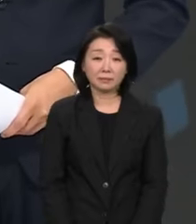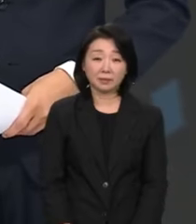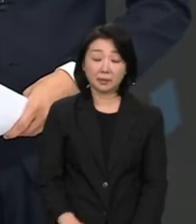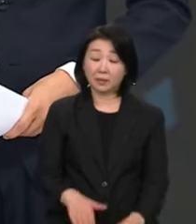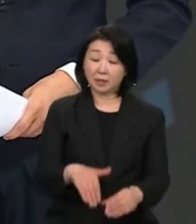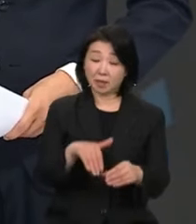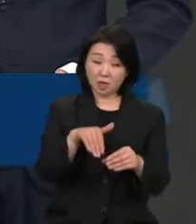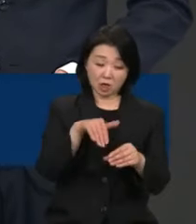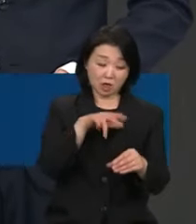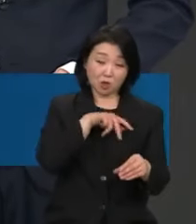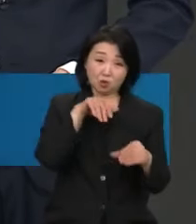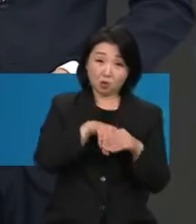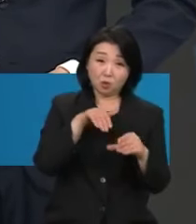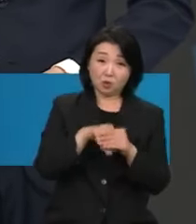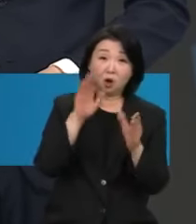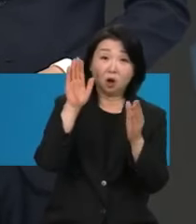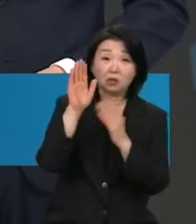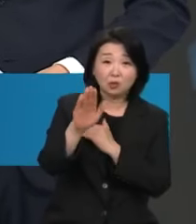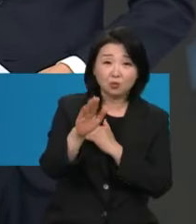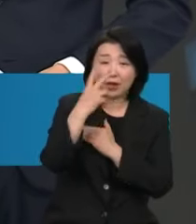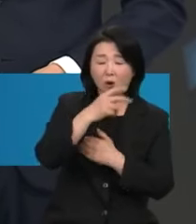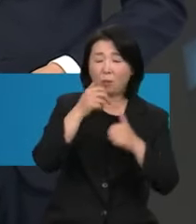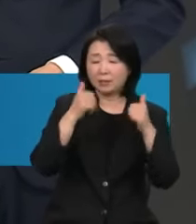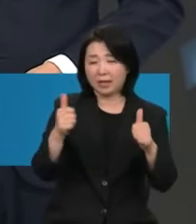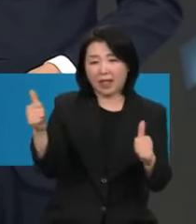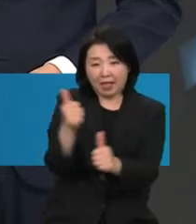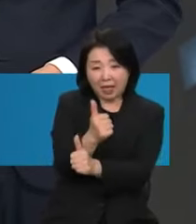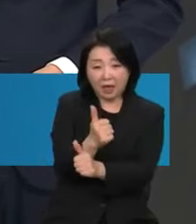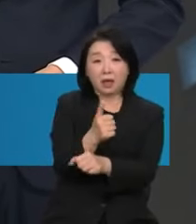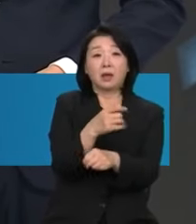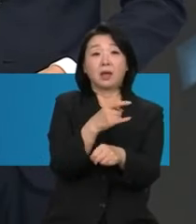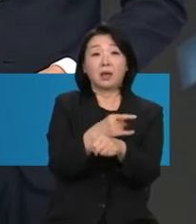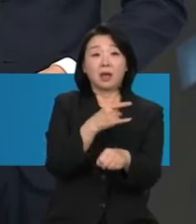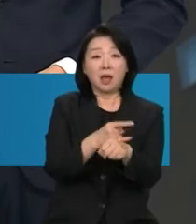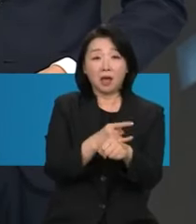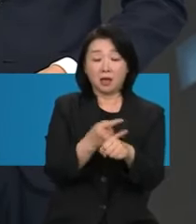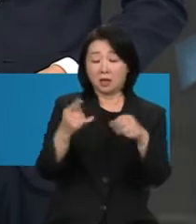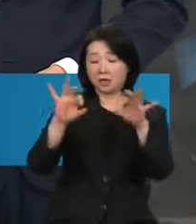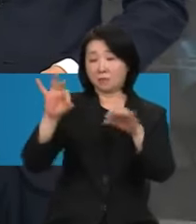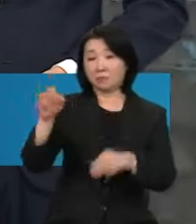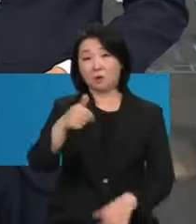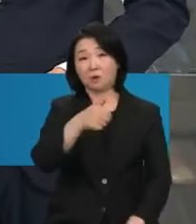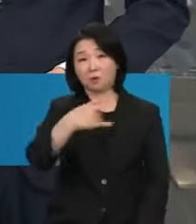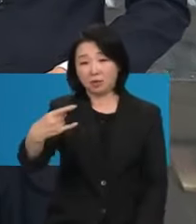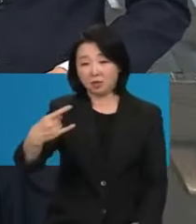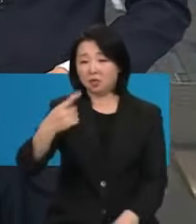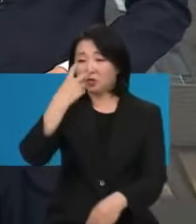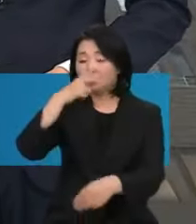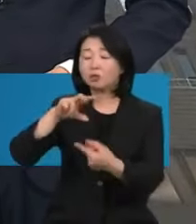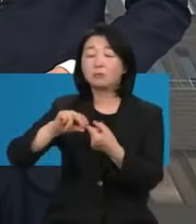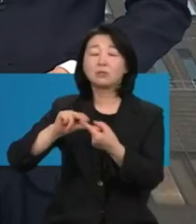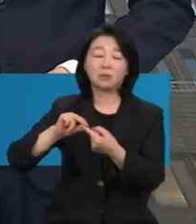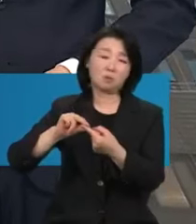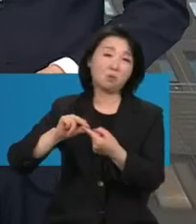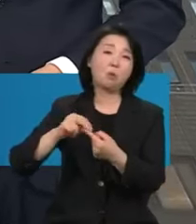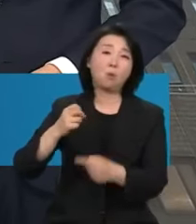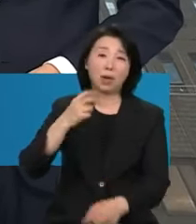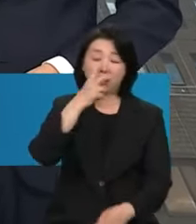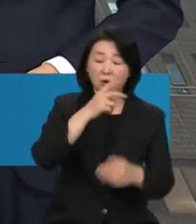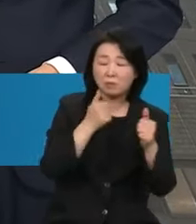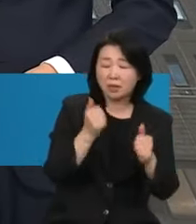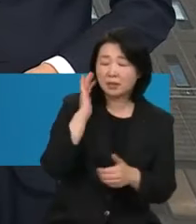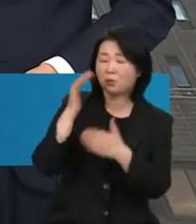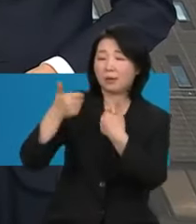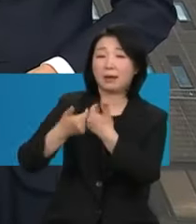총선 이후 미뤄뒀던 검찰 인사가 이뤄질 걸로 보이는데 김건희 여사 수사 문제를 놓고 대통령실과 검찰이 갈등을 빚었다는